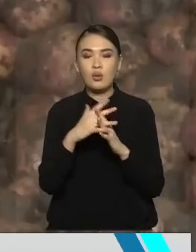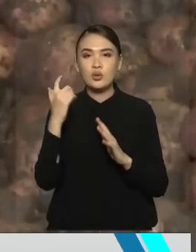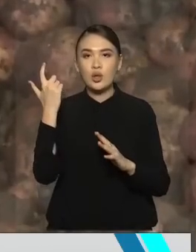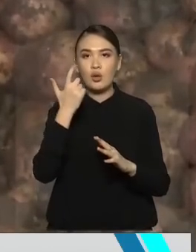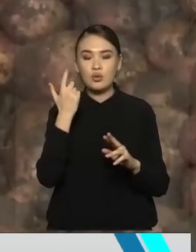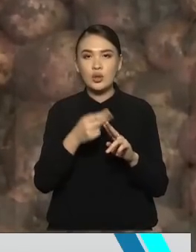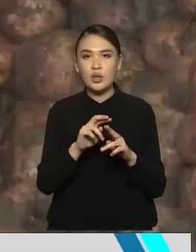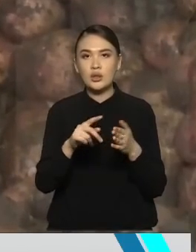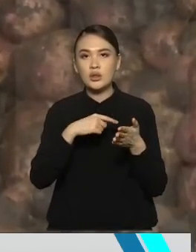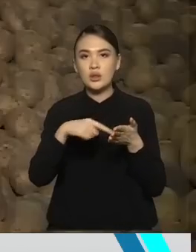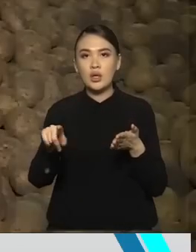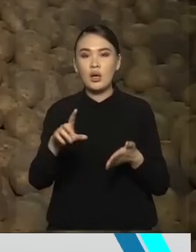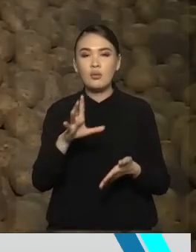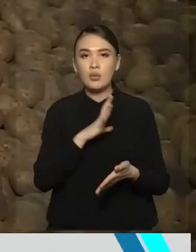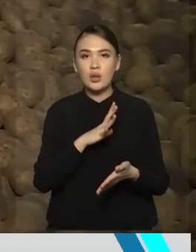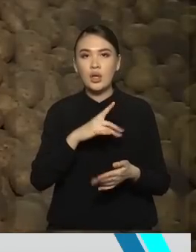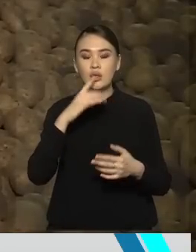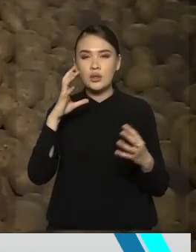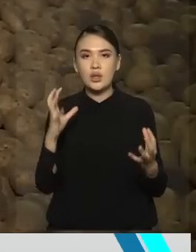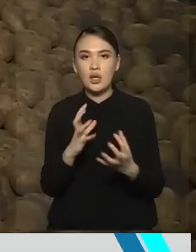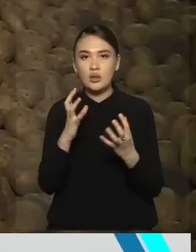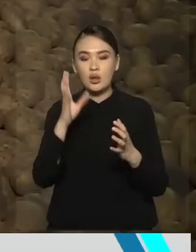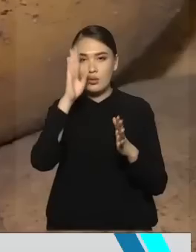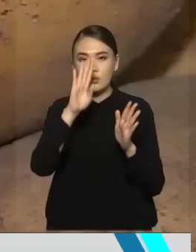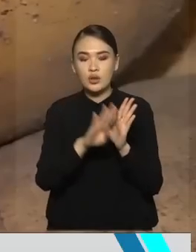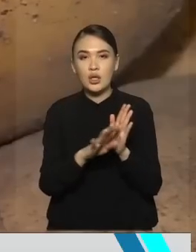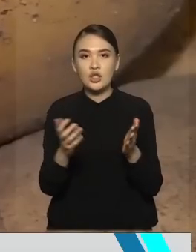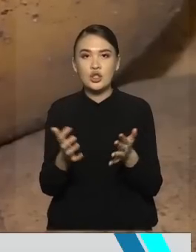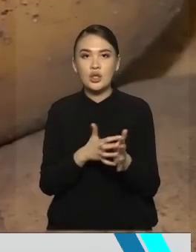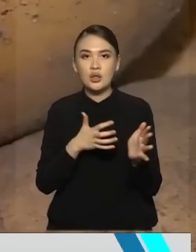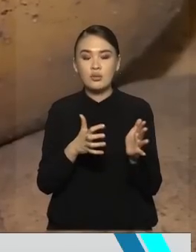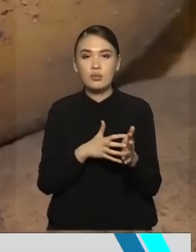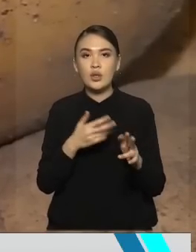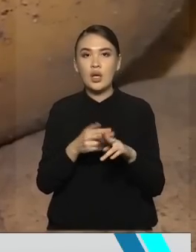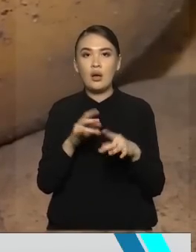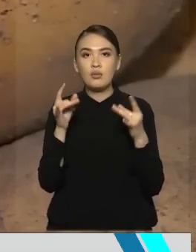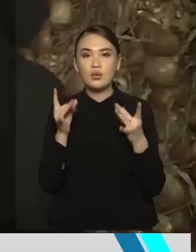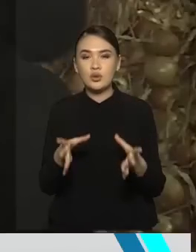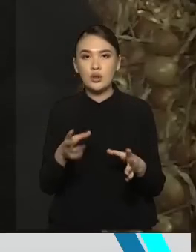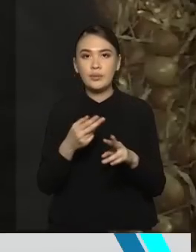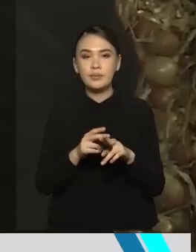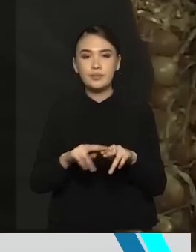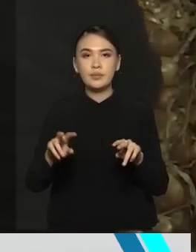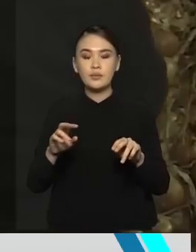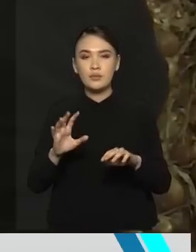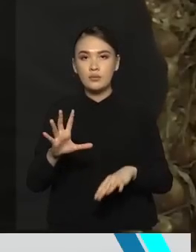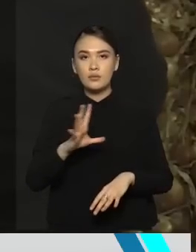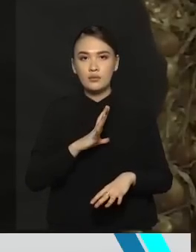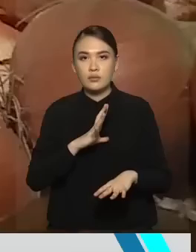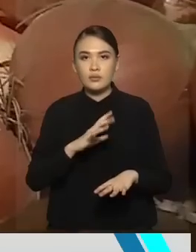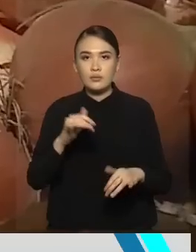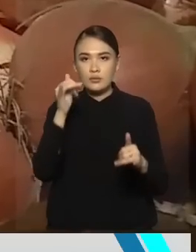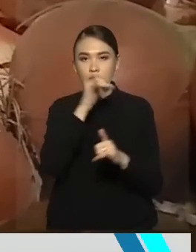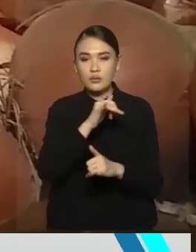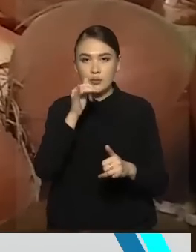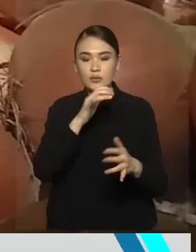өнімдері ысырап болып жатыр, себебі сақтау қоймалары жетіспейді. Қарапайым шаруалар болса, субсидия ала алмай сарсаңға түсіп жүр.